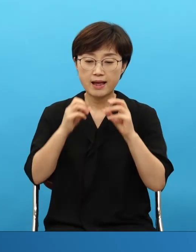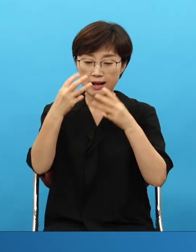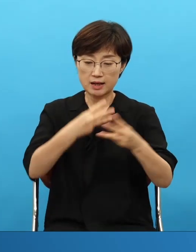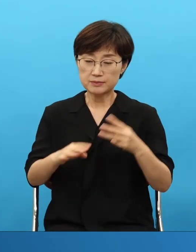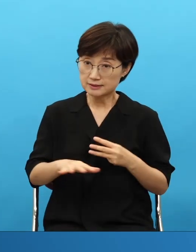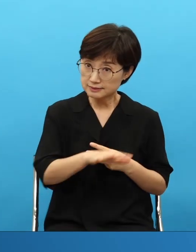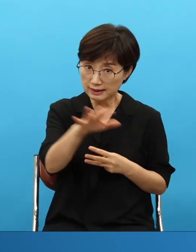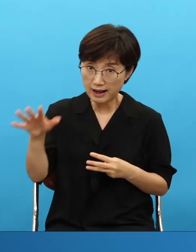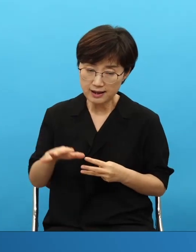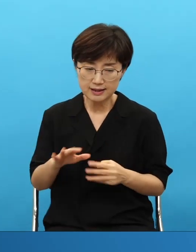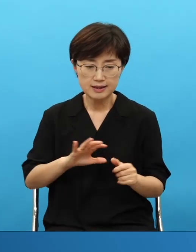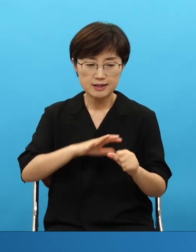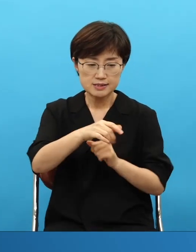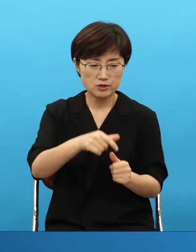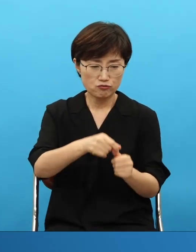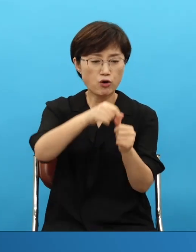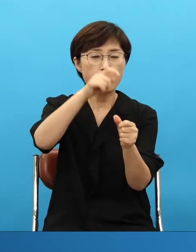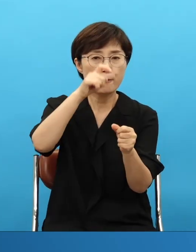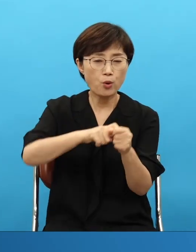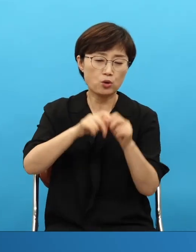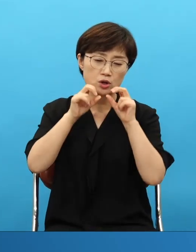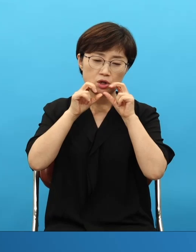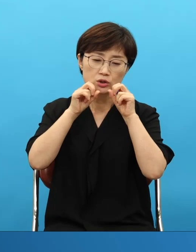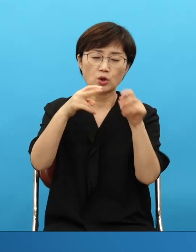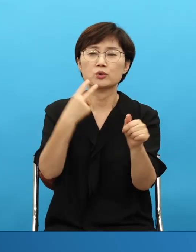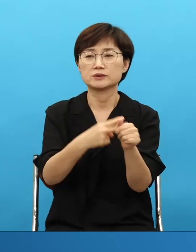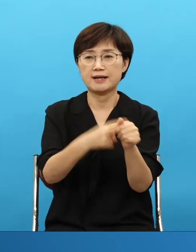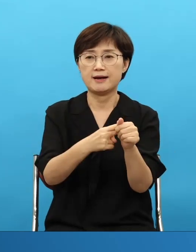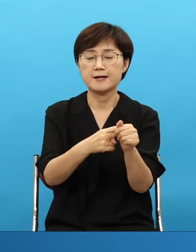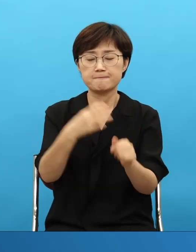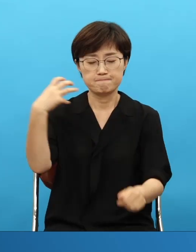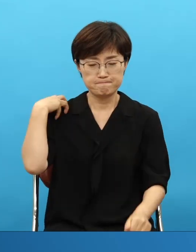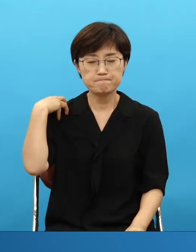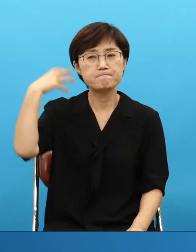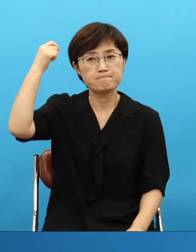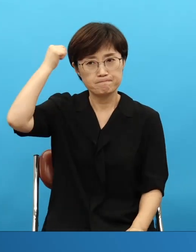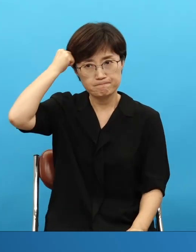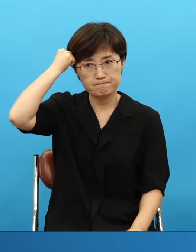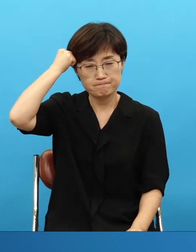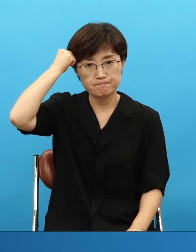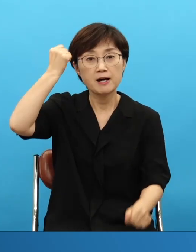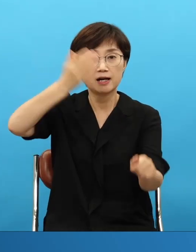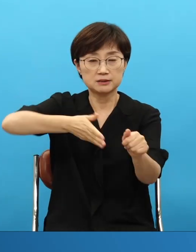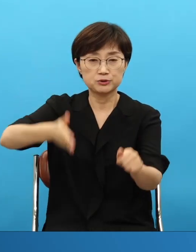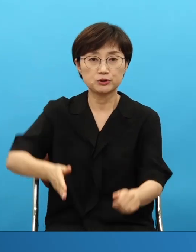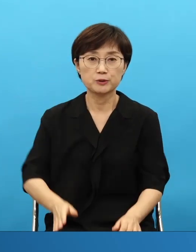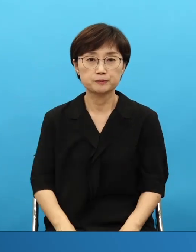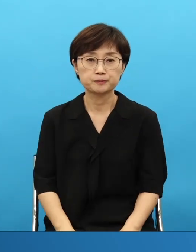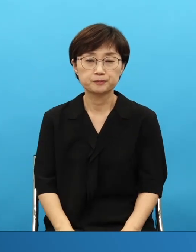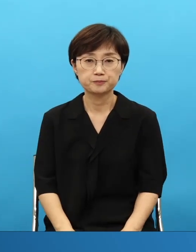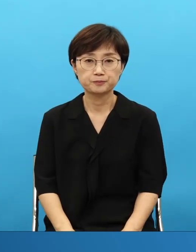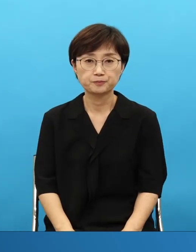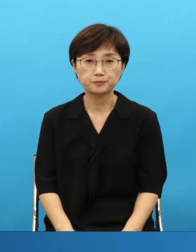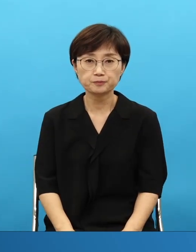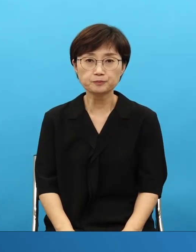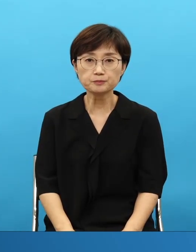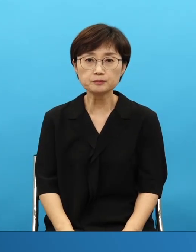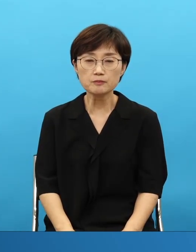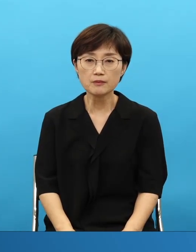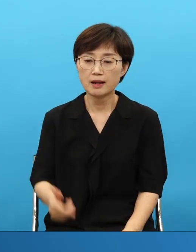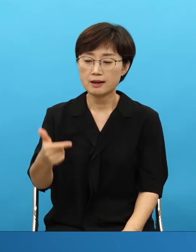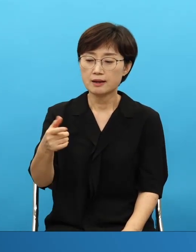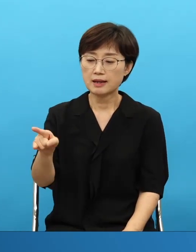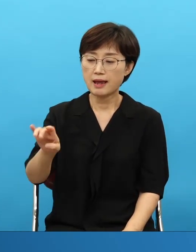렘넌트는 세계 살릴 선교사다. 렘넌트는 要救活 世界的 宣教士. 명심해야 됩니다. 要铭记这个.